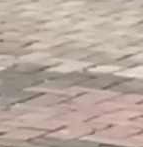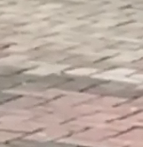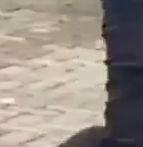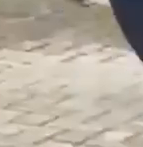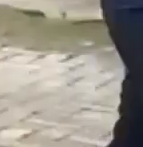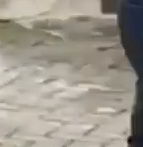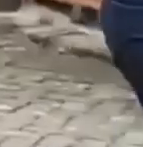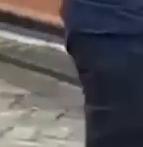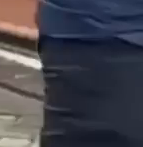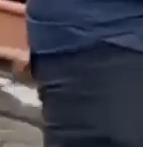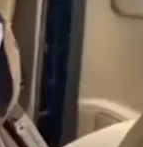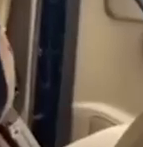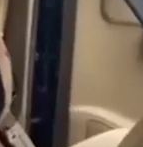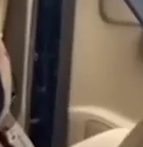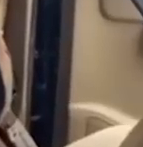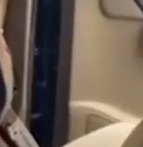proses pembusukannya.